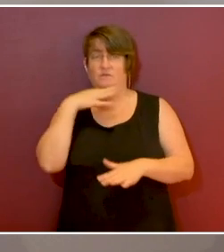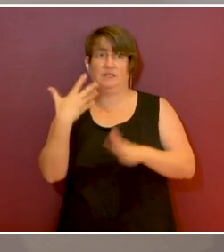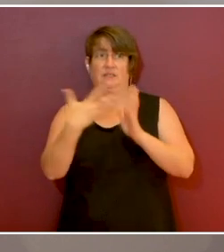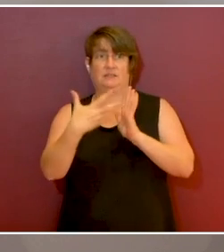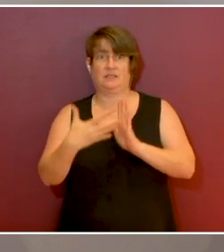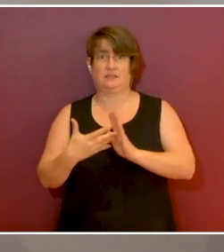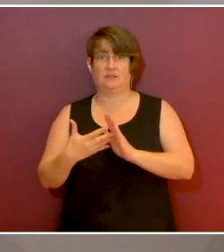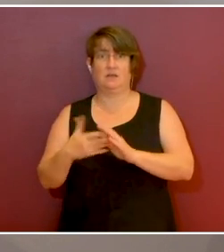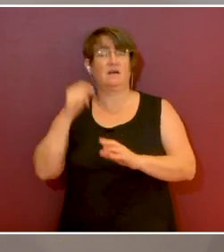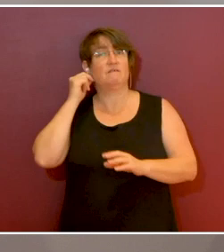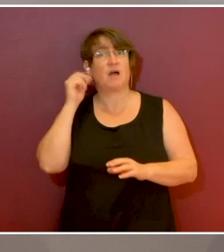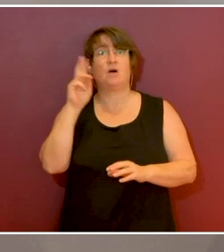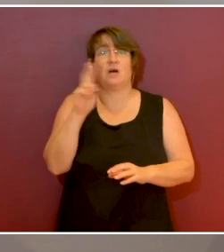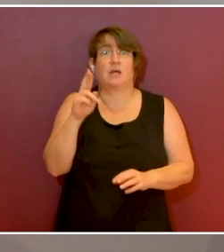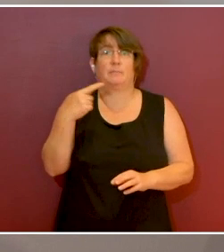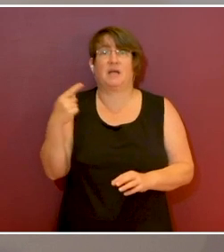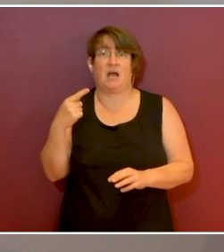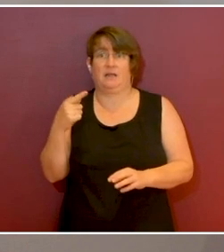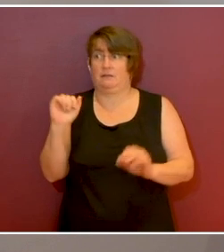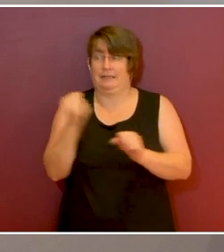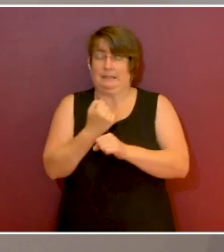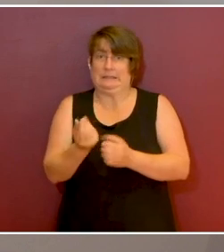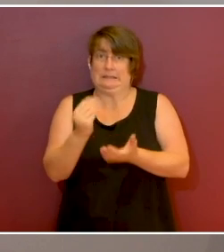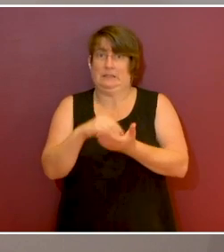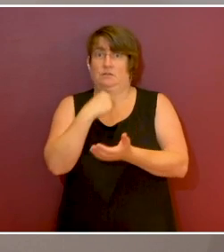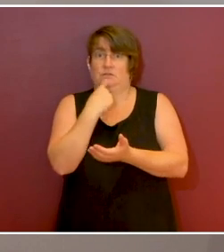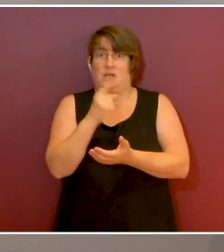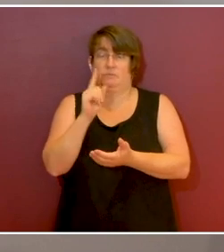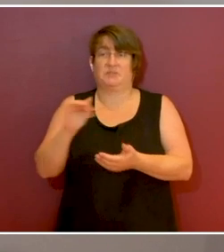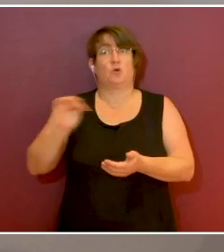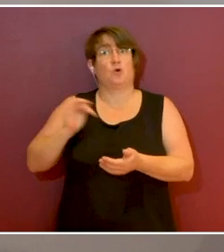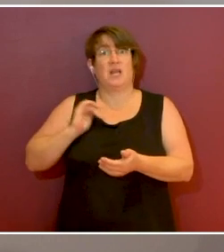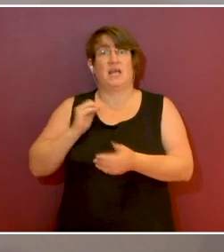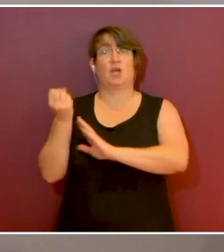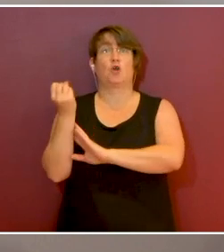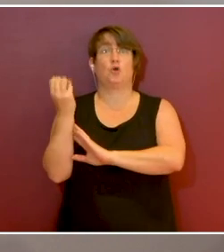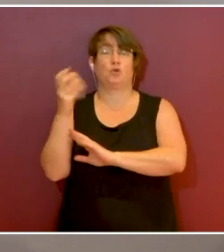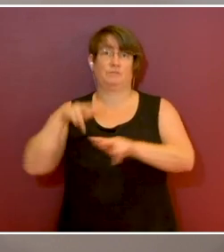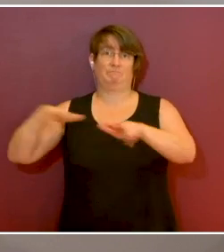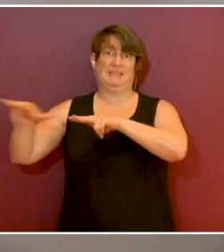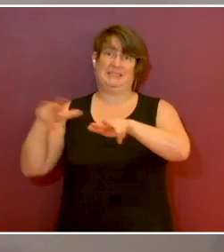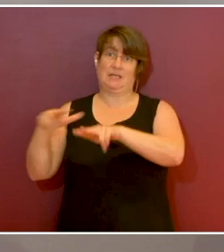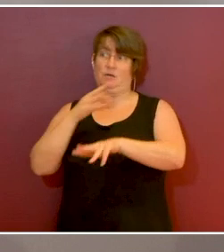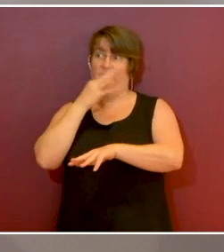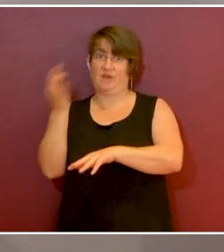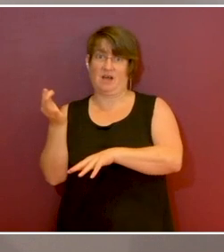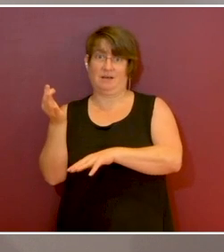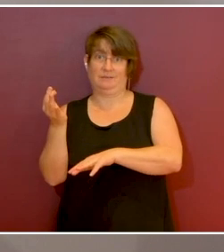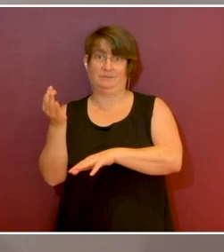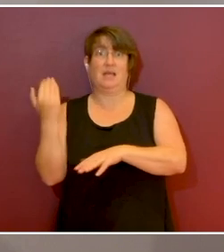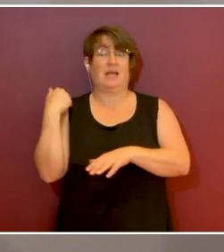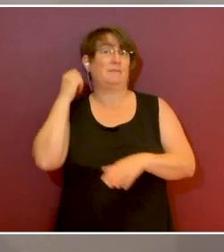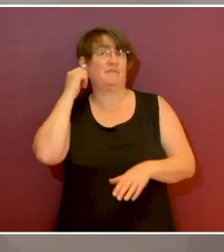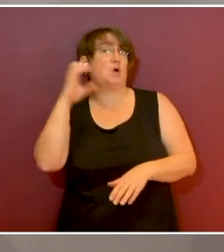Frau Rippegatter, da kann ich Ihnen nichts zu sagen. Müssten wir die Kollegen vom Kultusministerium jetzt befragen. Die Studie hat sich ja, wie Frau Zieser gesagt hat, auch rein